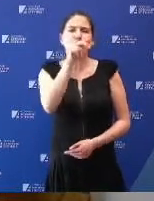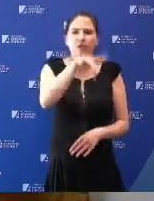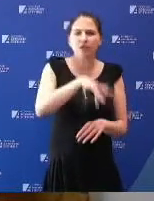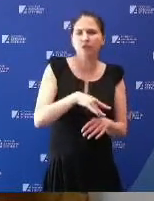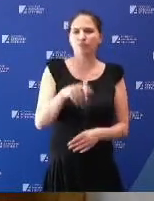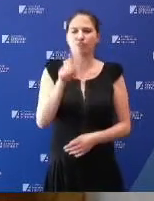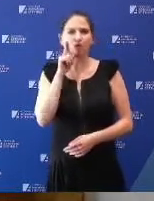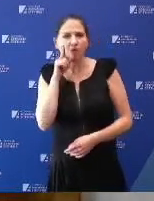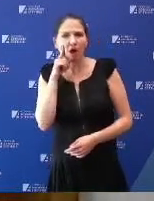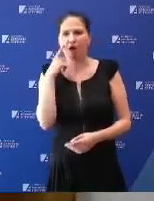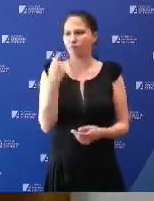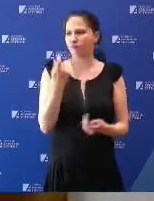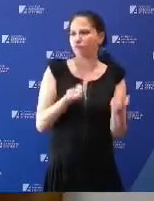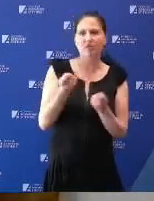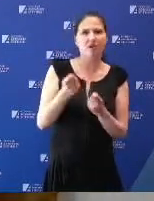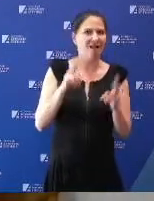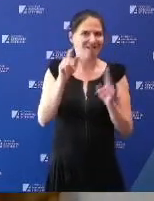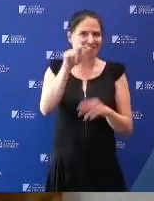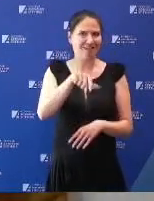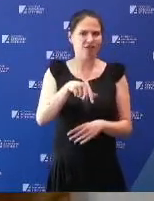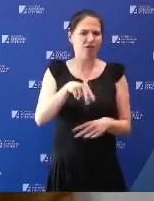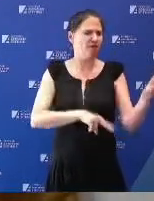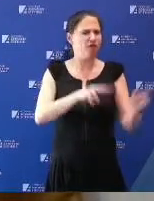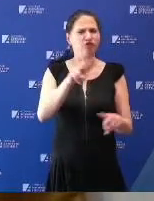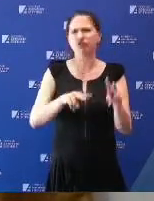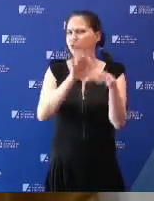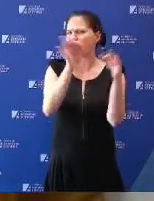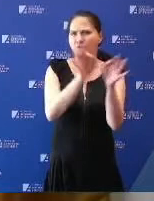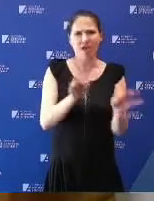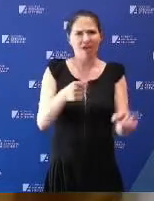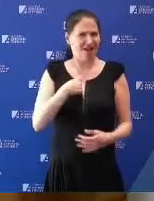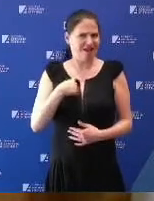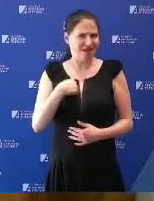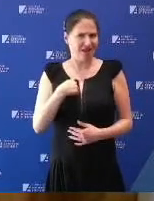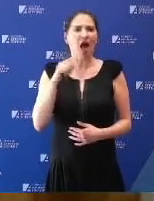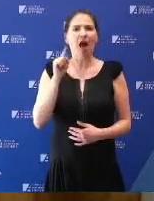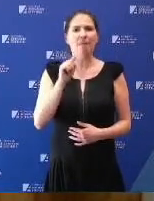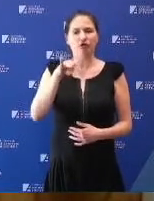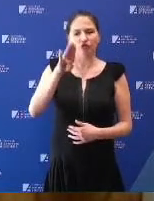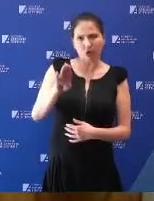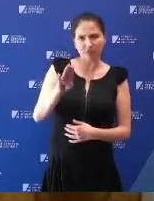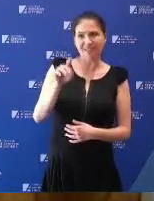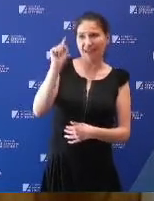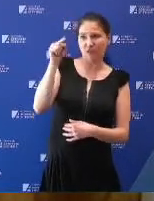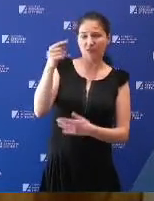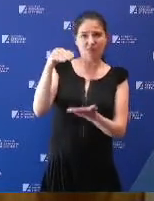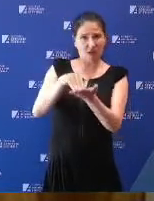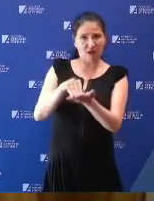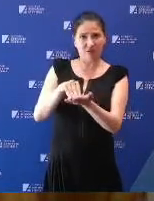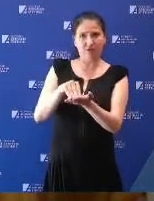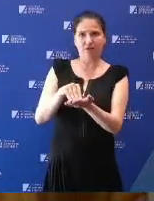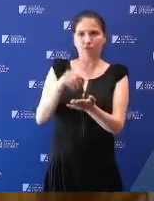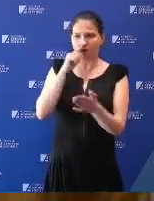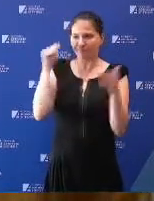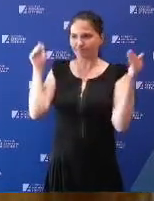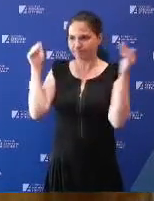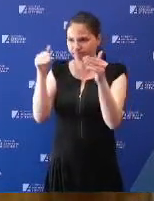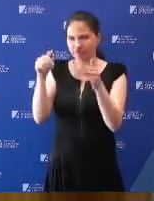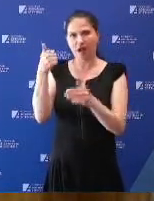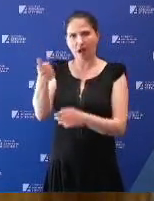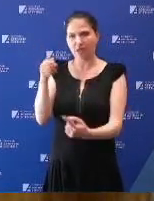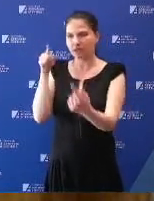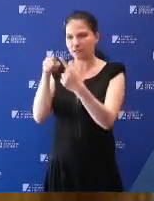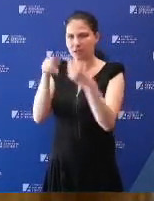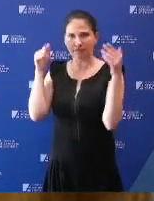bin vielseitig, wie jeder andere auch da draußen. Aber die Jobs auf dem Markt sind eindimensional. Wie